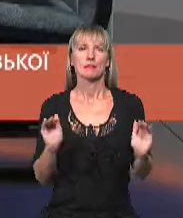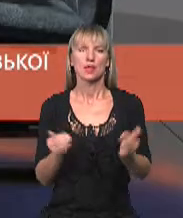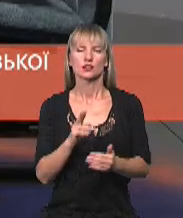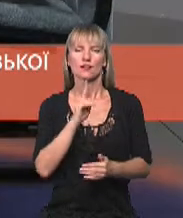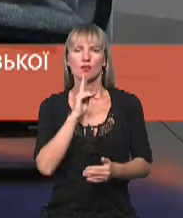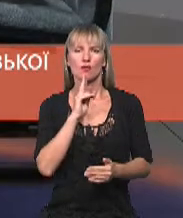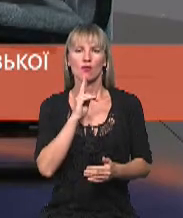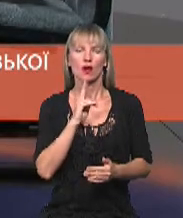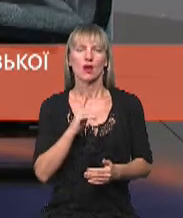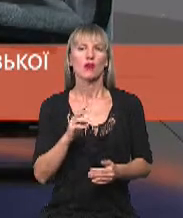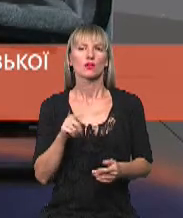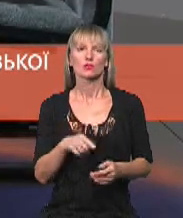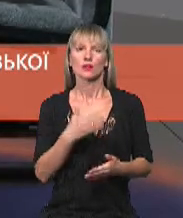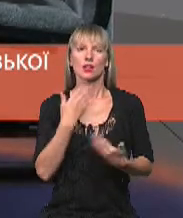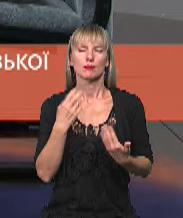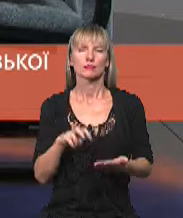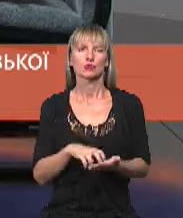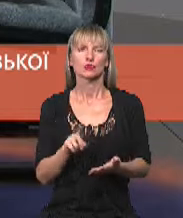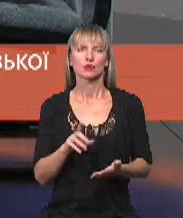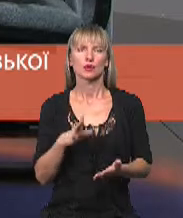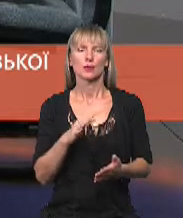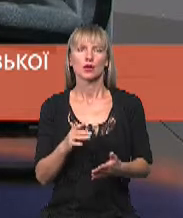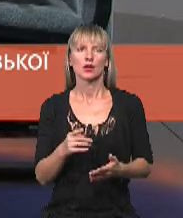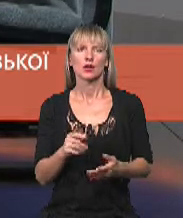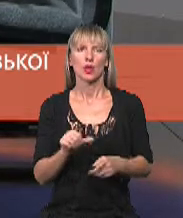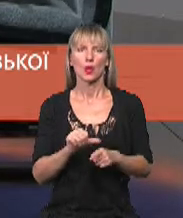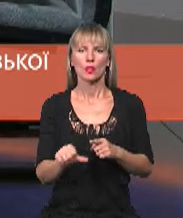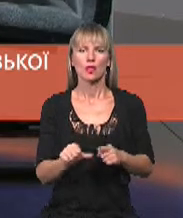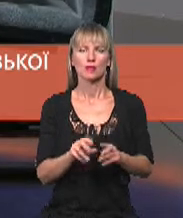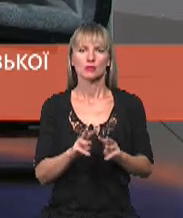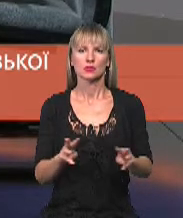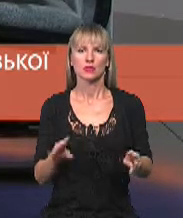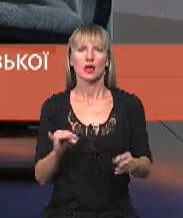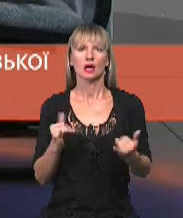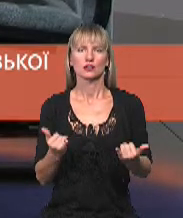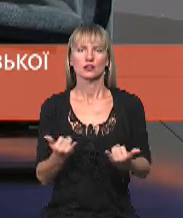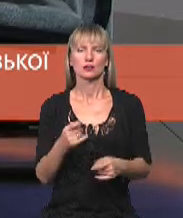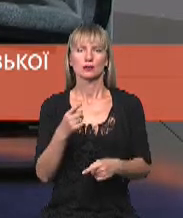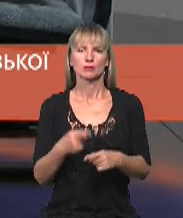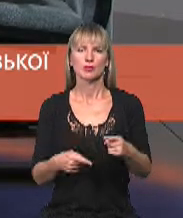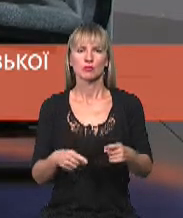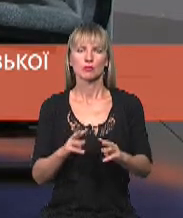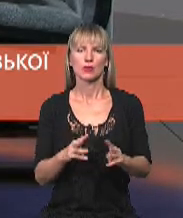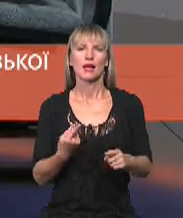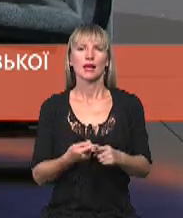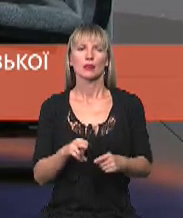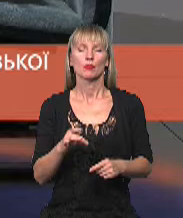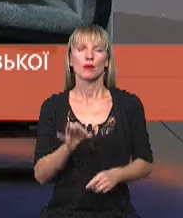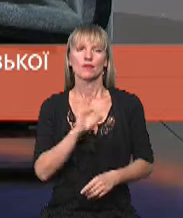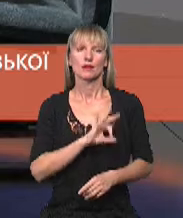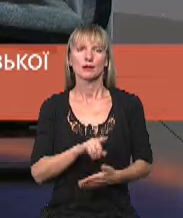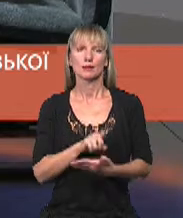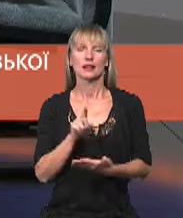тут нема побоювання, що було ціле міністерство, а тепер півміністерства. Ви знаєте, це про ефективність для